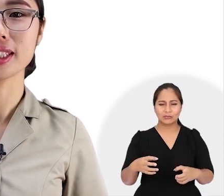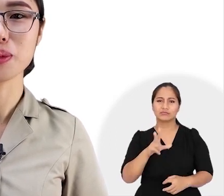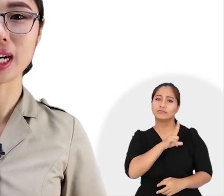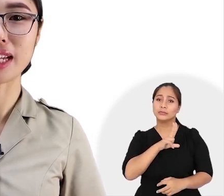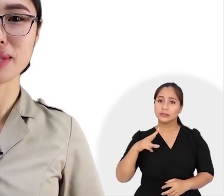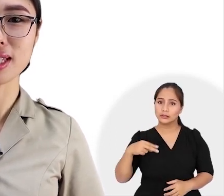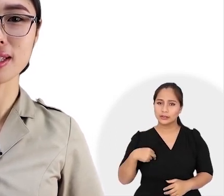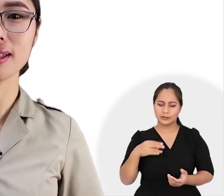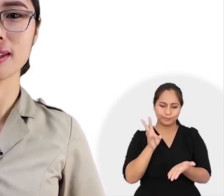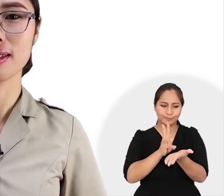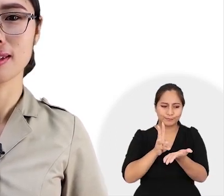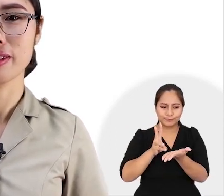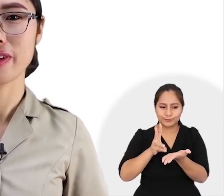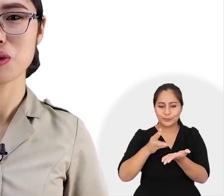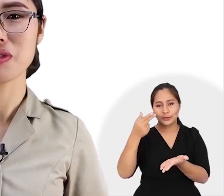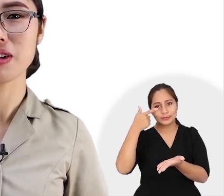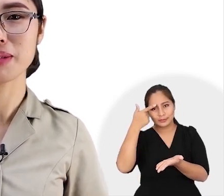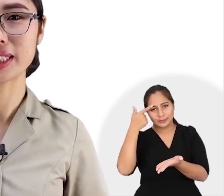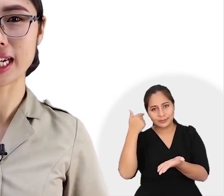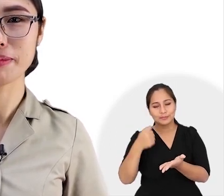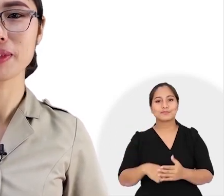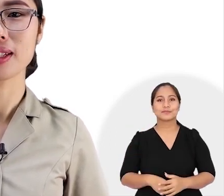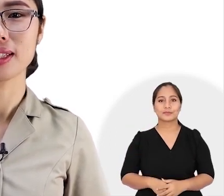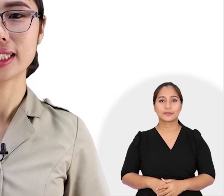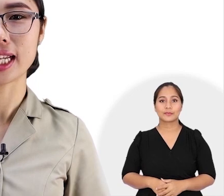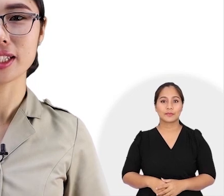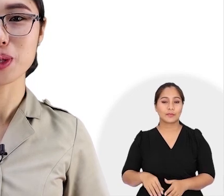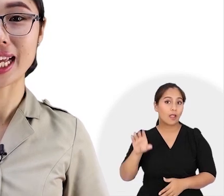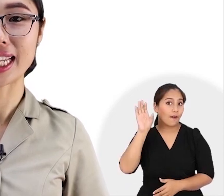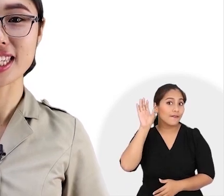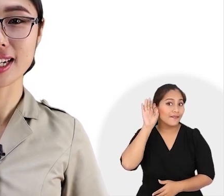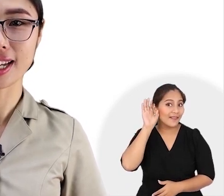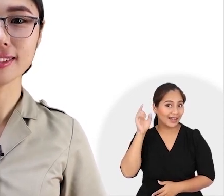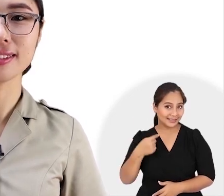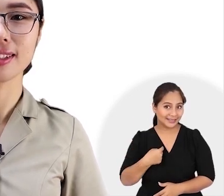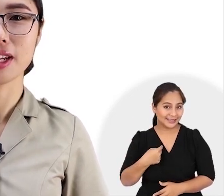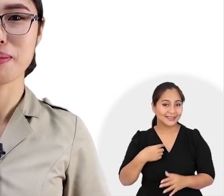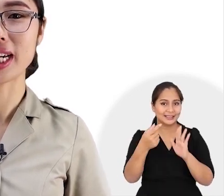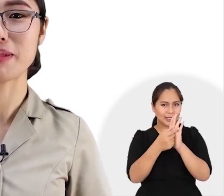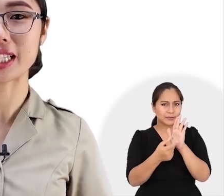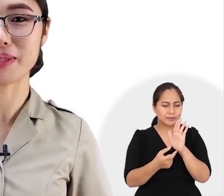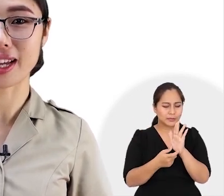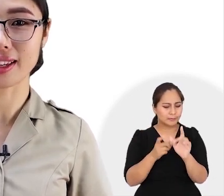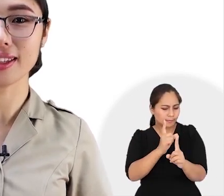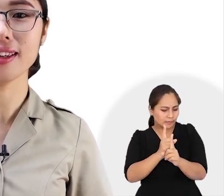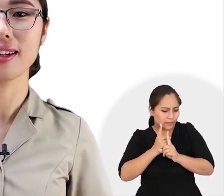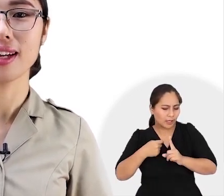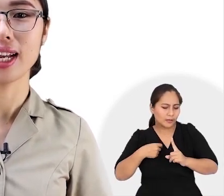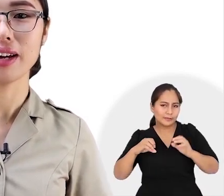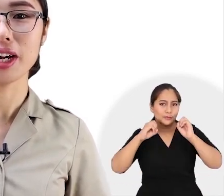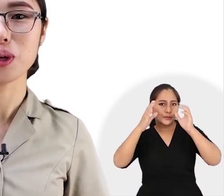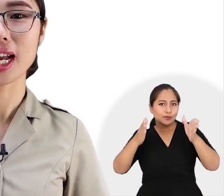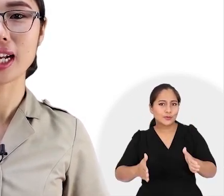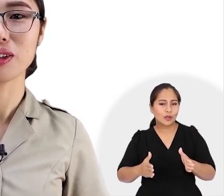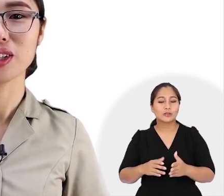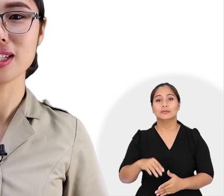พืชที่พวกหลานมีฟังครูเว้าคำศัพท์เสียงที่พวกหลานได้ยินนั้นแม่นคำศัพท์ใดแ